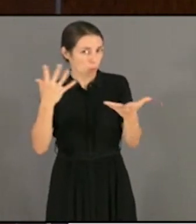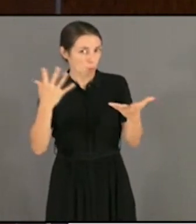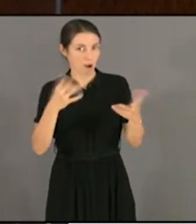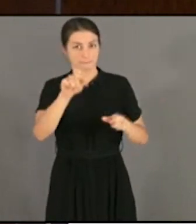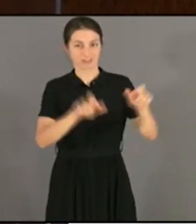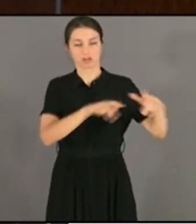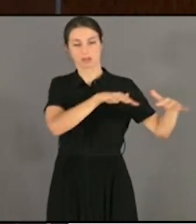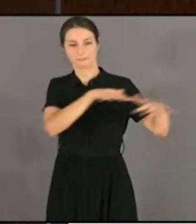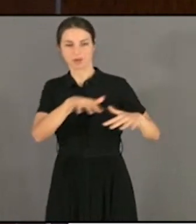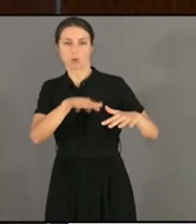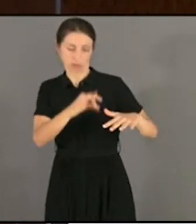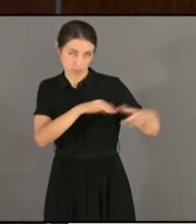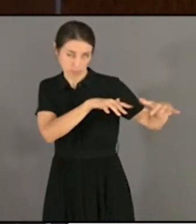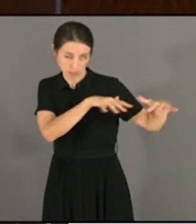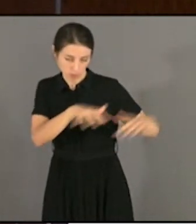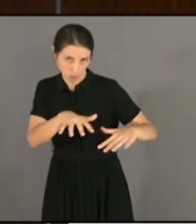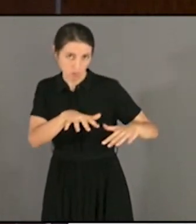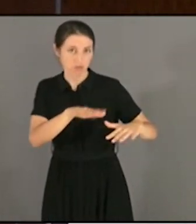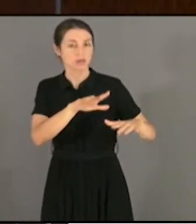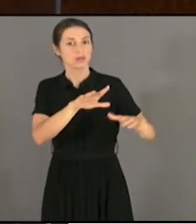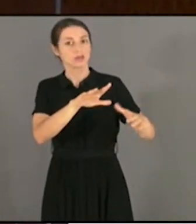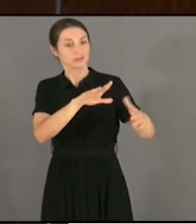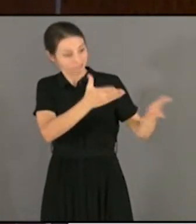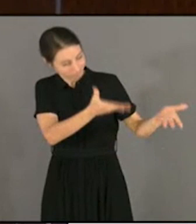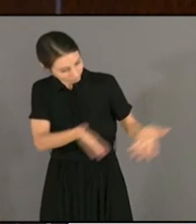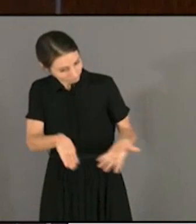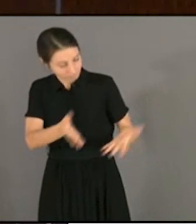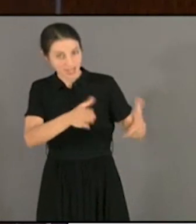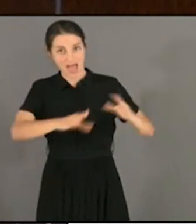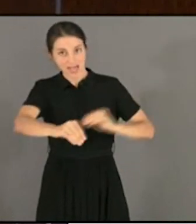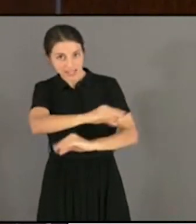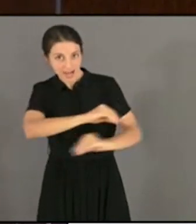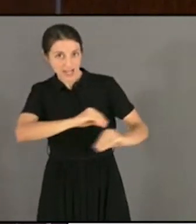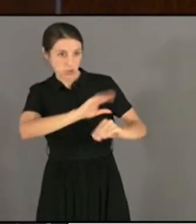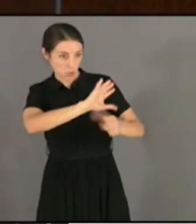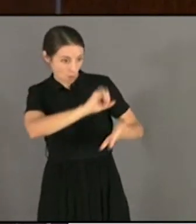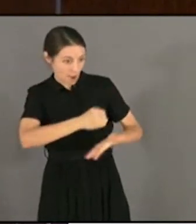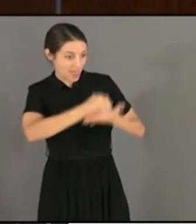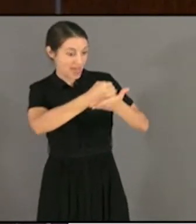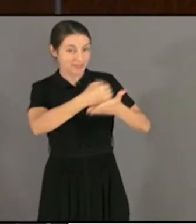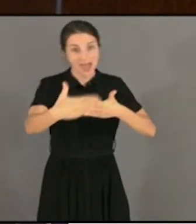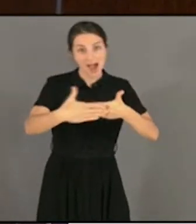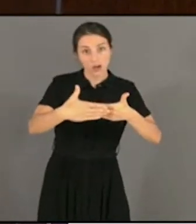migrants, d'individus issus de la communauté Rome aux abords de la cité Fond-Vert dans le 14e?